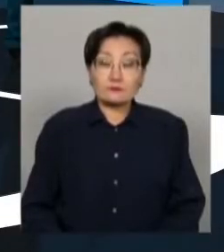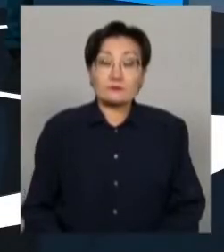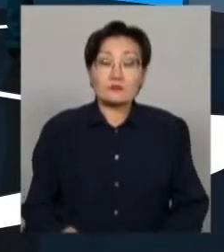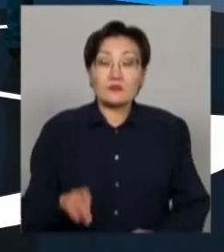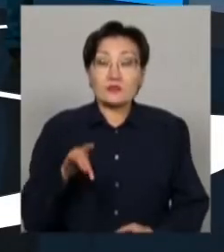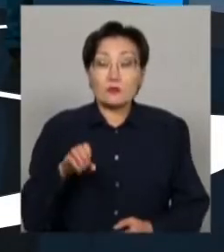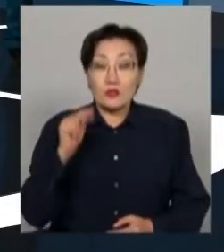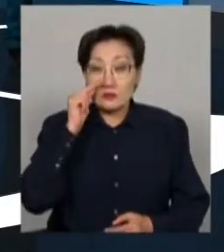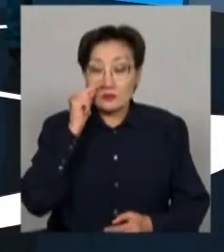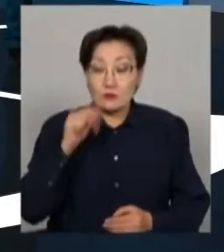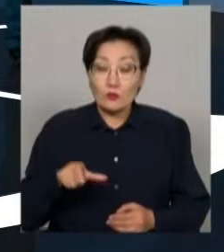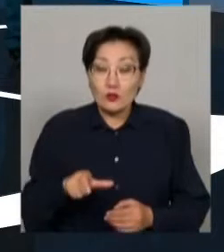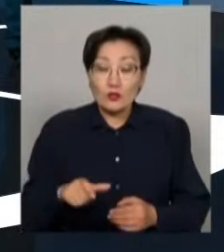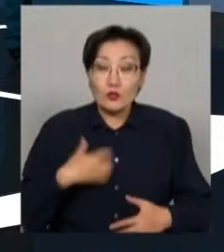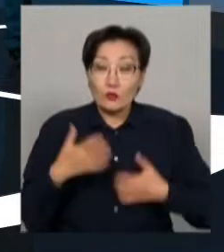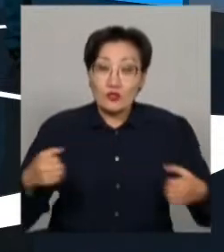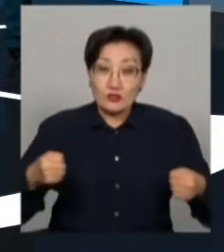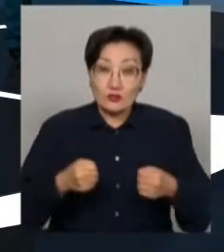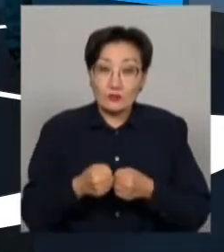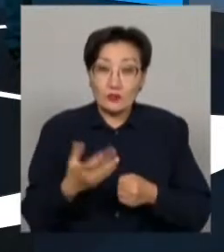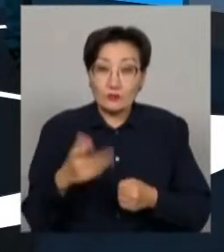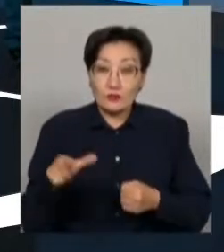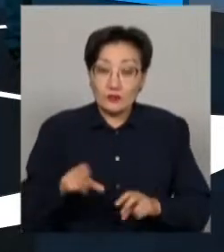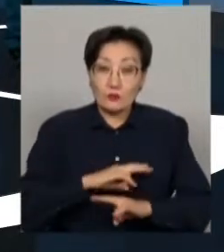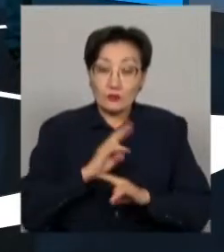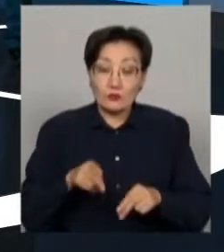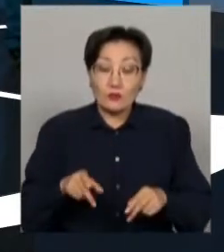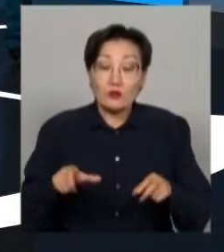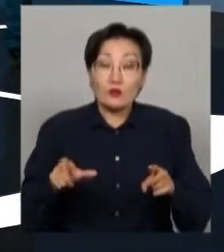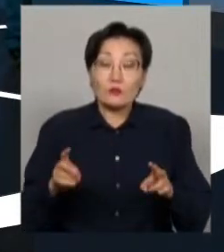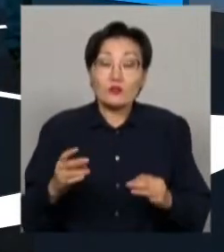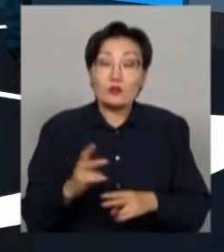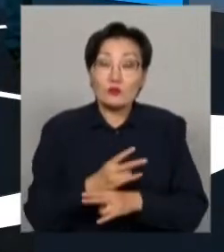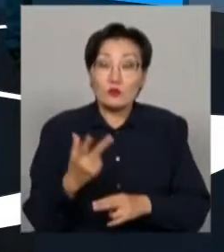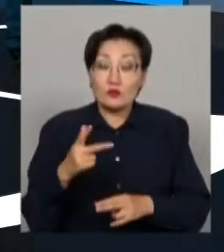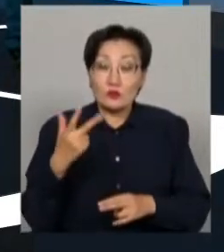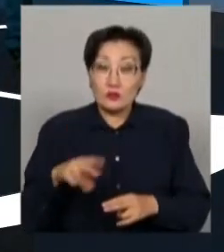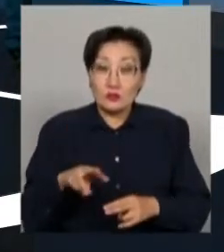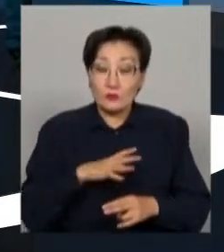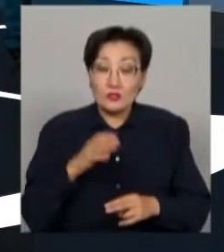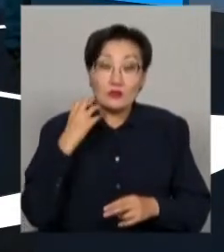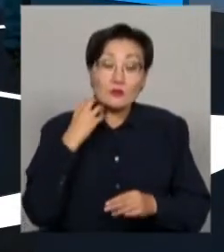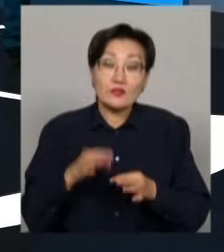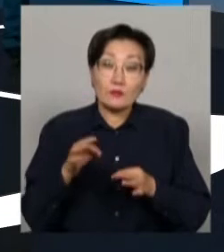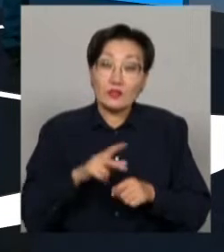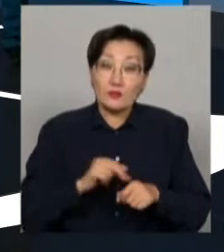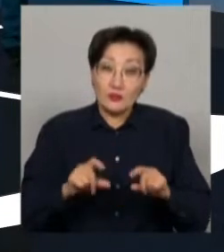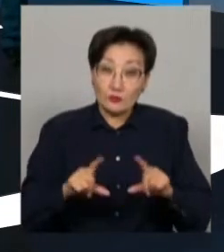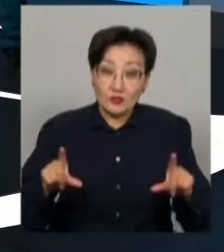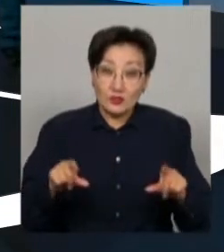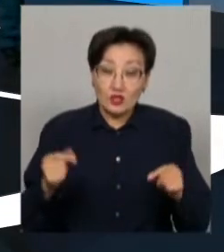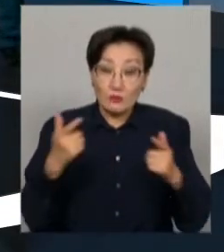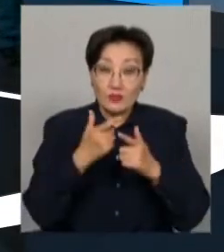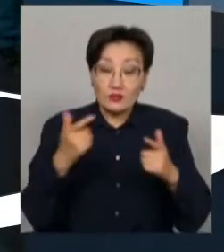Самара-Шымкент тас жолында жантүршігерлік жол апаты болып, 5 адам көз жұмды. Оқиға бүгін түнгі 3:30 болған. Қызылорда облыстық полиция